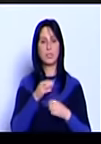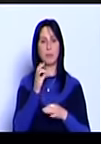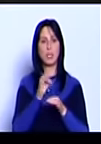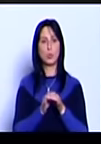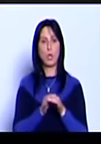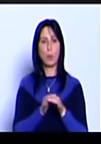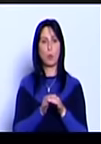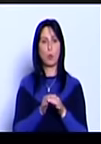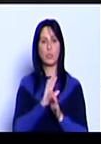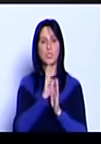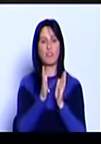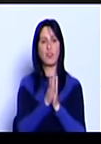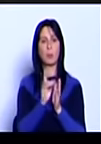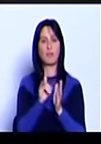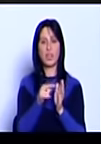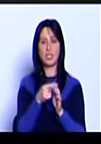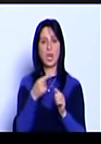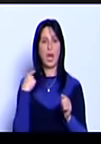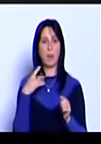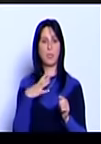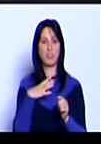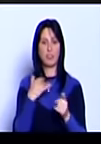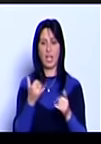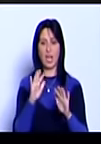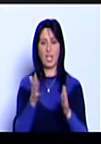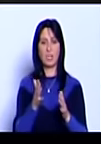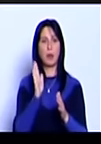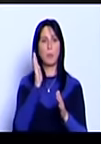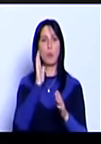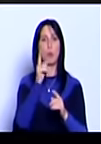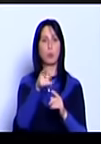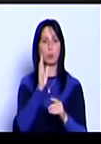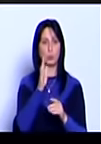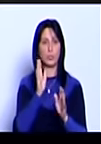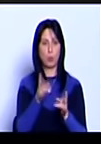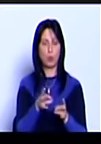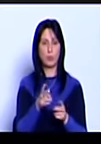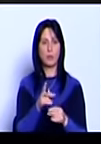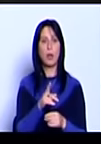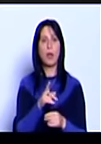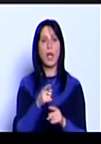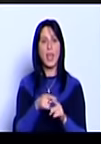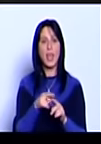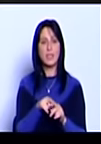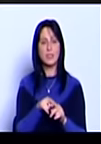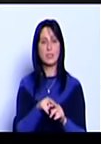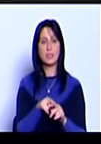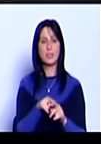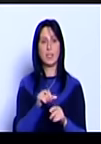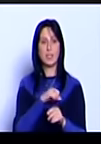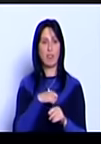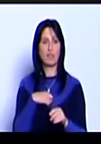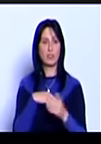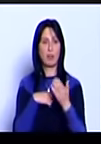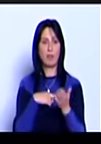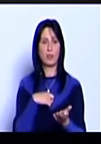პასუხისმგებლობას იმ ყველაფერზე, რაც აქამდე ხდებოდა, რაც ახლა ხდება და რაც მერე ხდება. და რა თქმა უნდა ეს